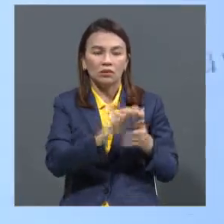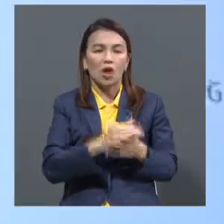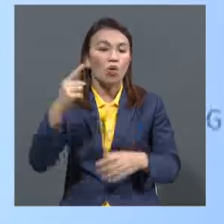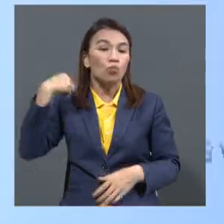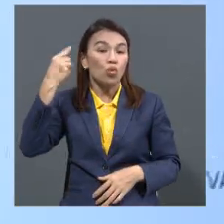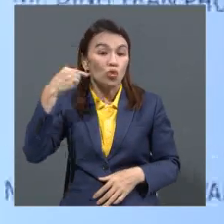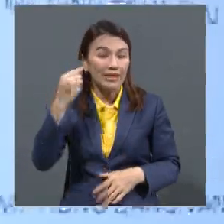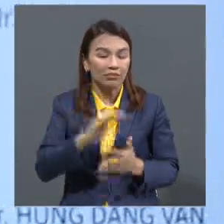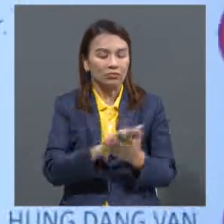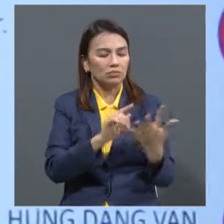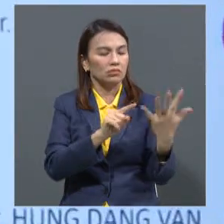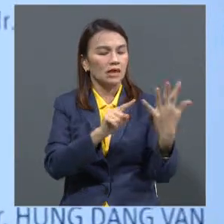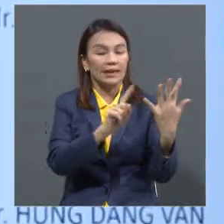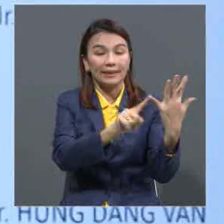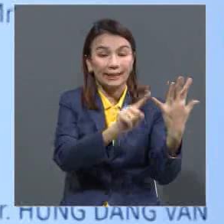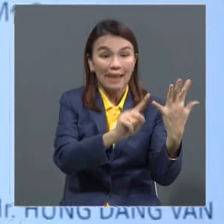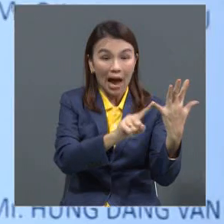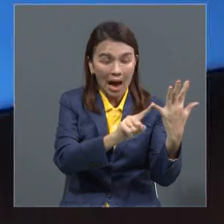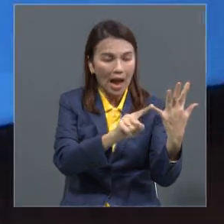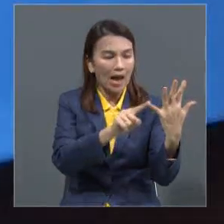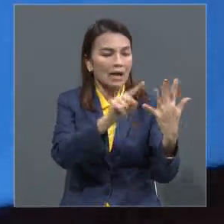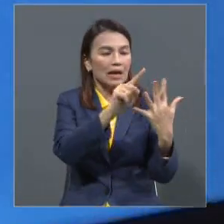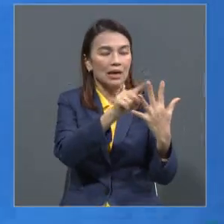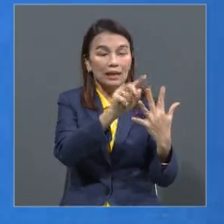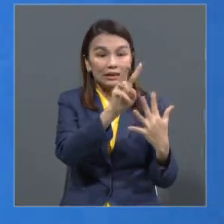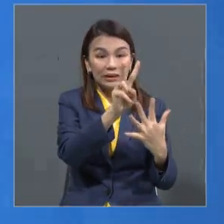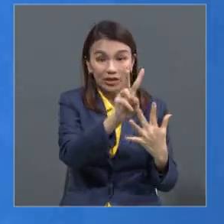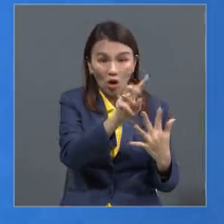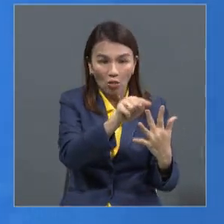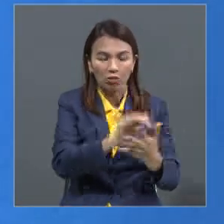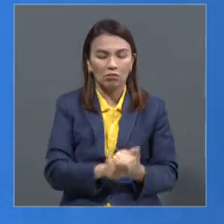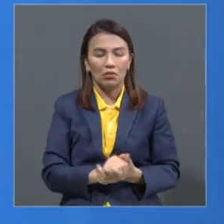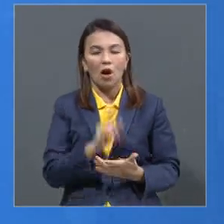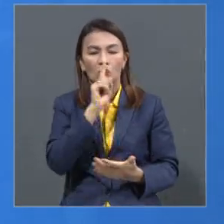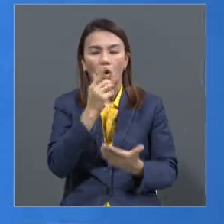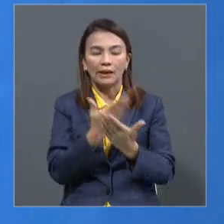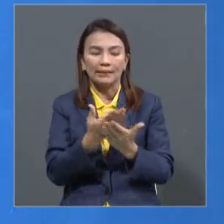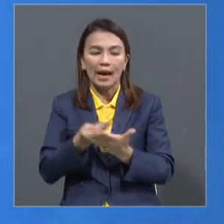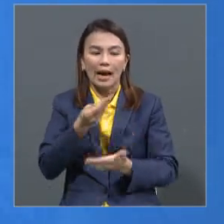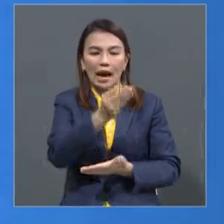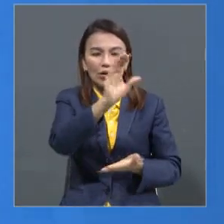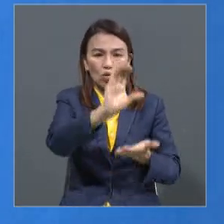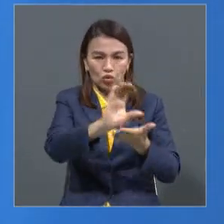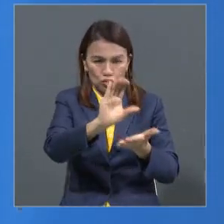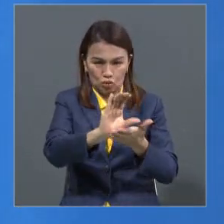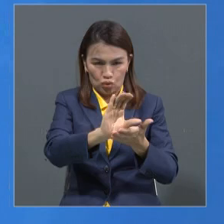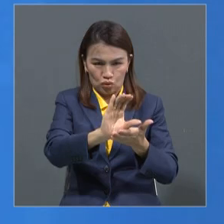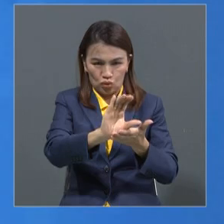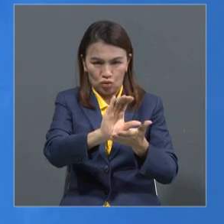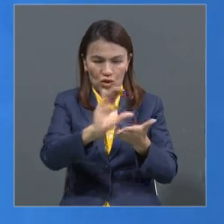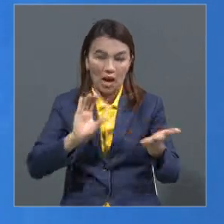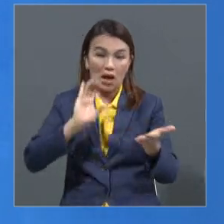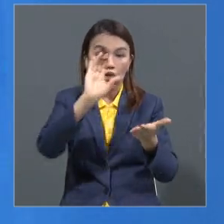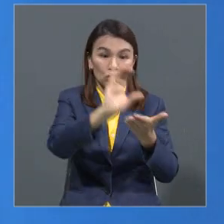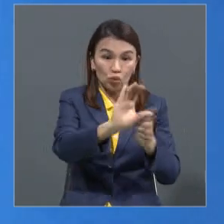เลข 2ชักชวนให้ทำธุรกิจรับเหมาก่อสร้างโดยมอบเงินลงทุน 10ล้านบาทผ่านทางหญิงหมายเลข 5ไปนะหญิง